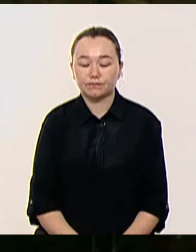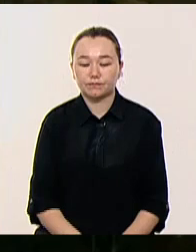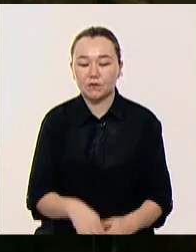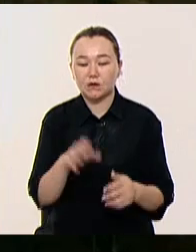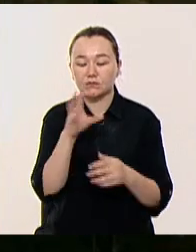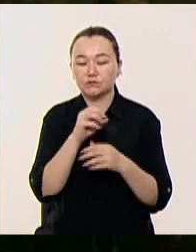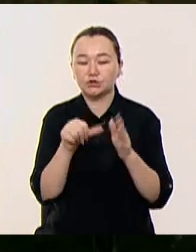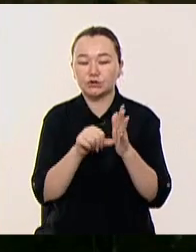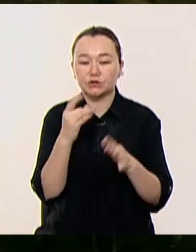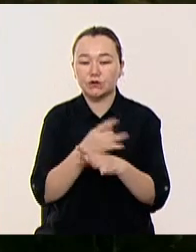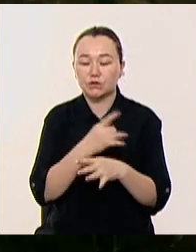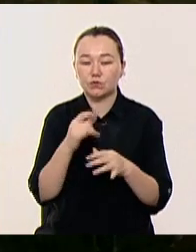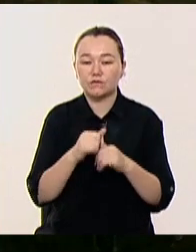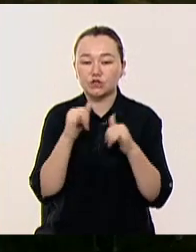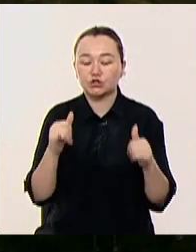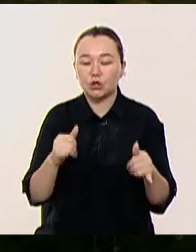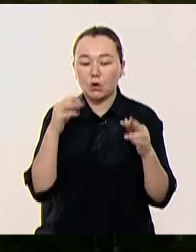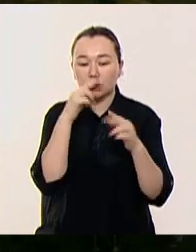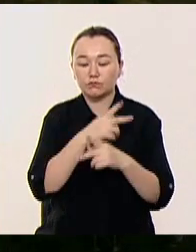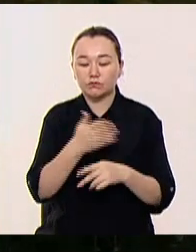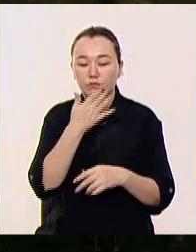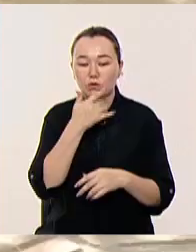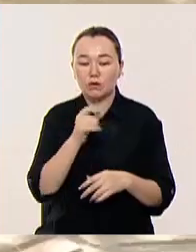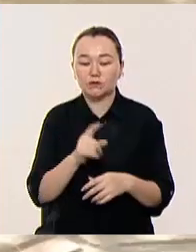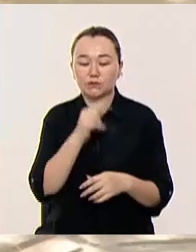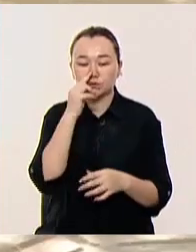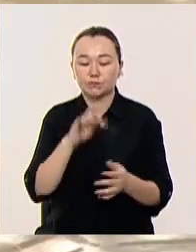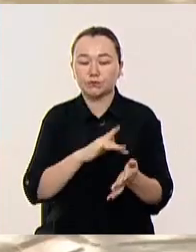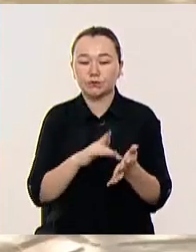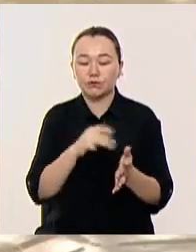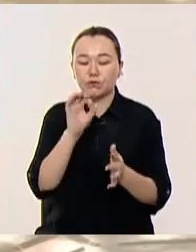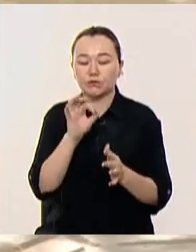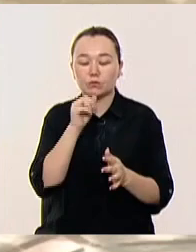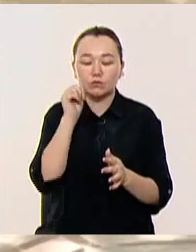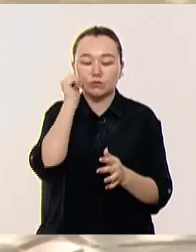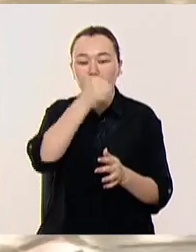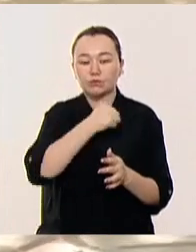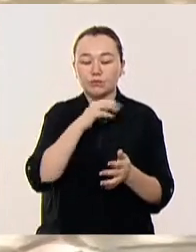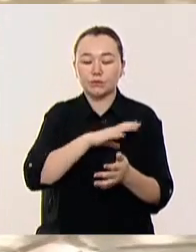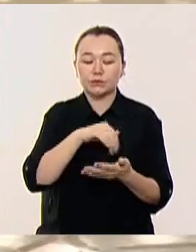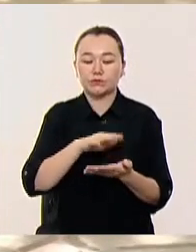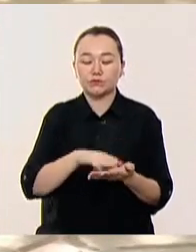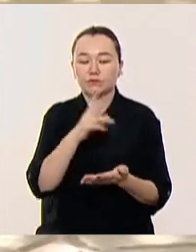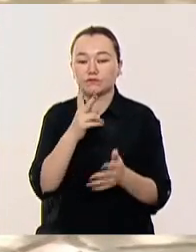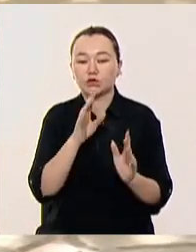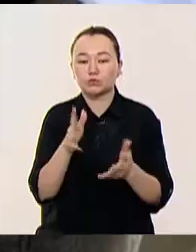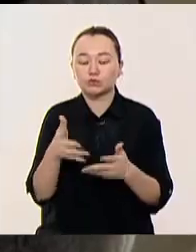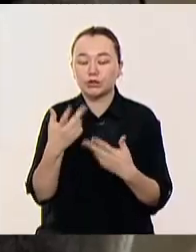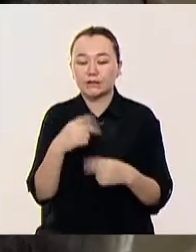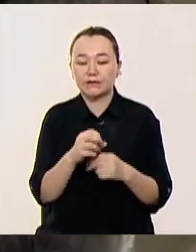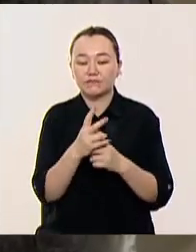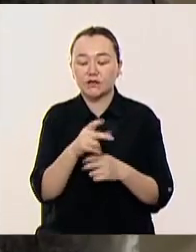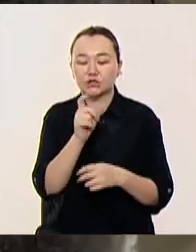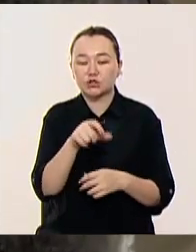Почти в 6 раз увеличилось число отравившихся угарным газом в Шымкенте. В октябре прошлого года было зарегистрировано 2 случая, где пострадали